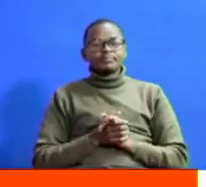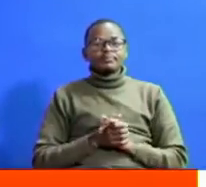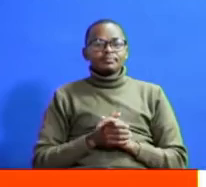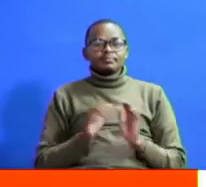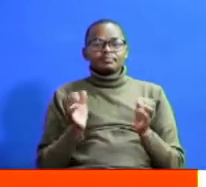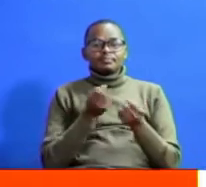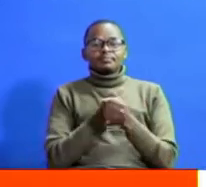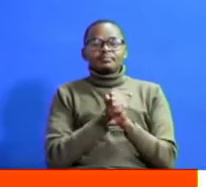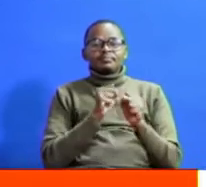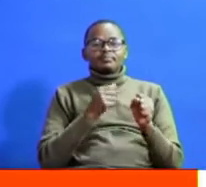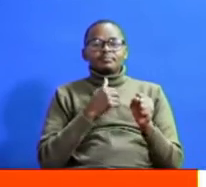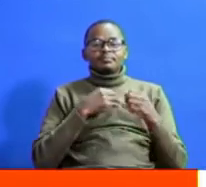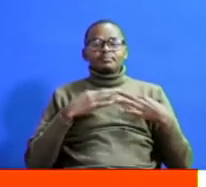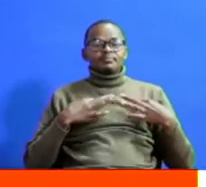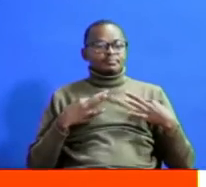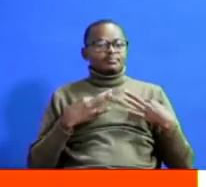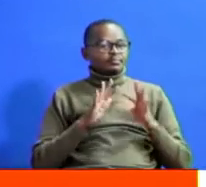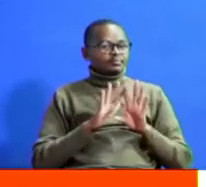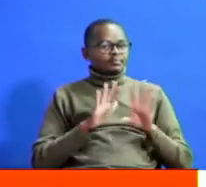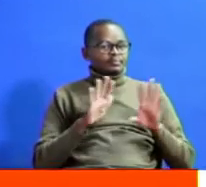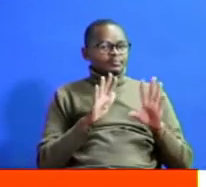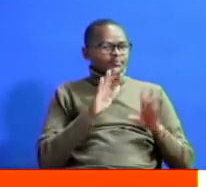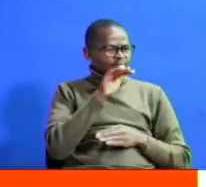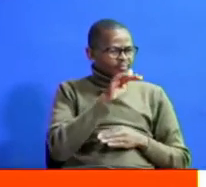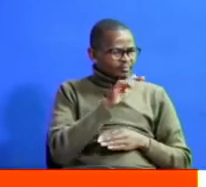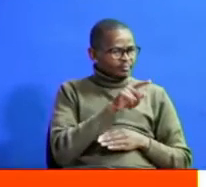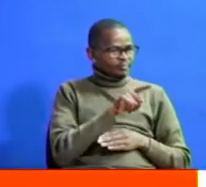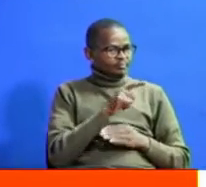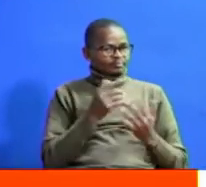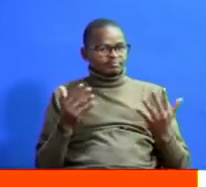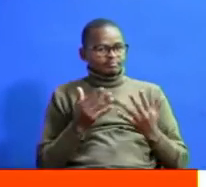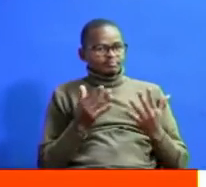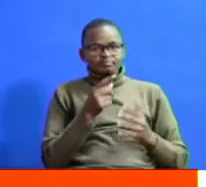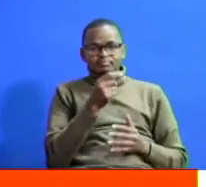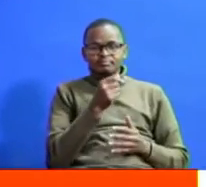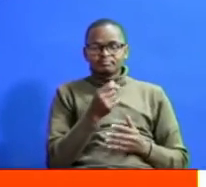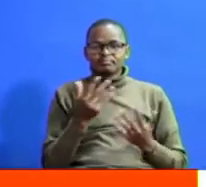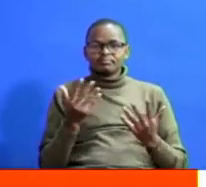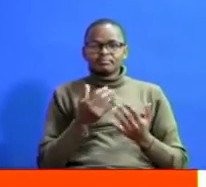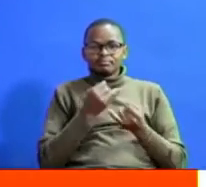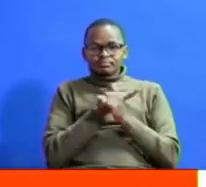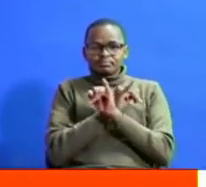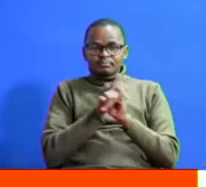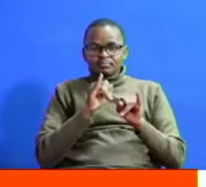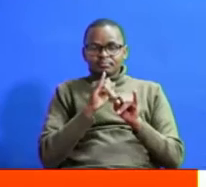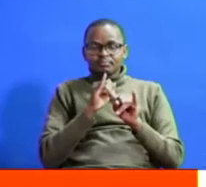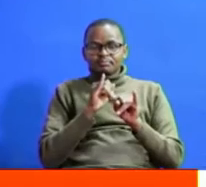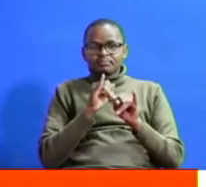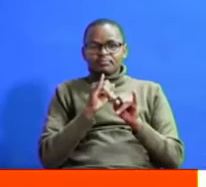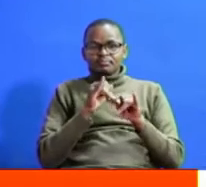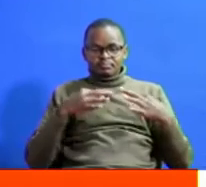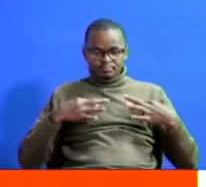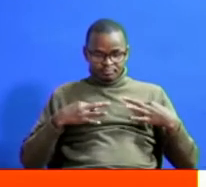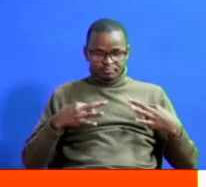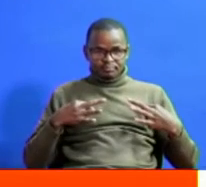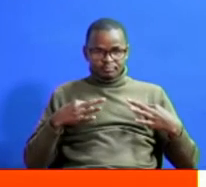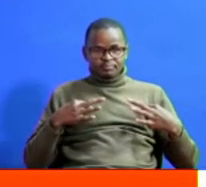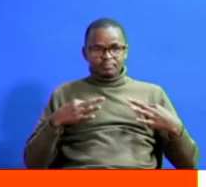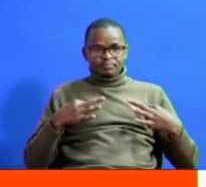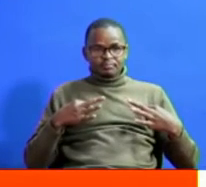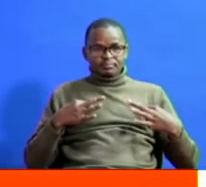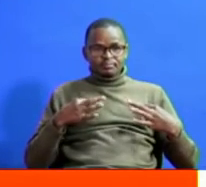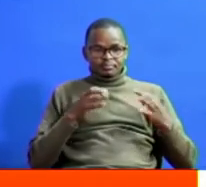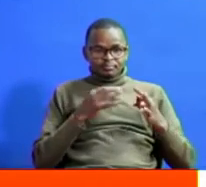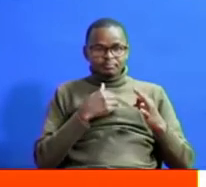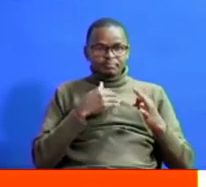hizi kuvaa safi. Anaulizwa kwa ni yeye ametoa wapi pesa ya kununua nguo safi ama nguo ya pesa mingi. Na akiwa na